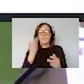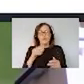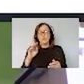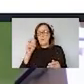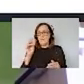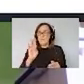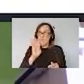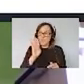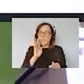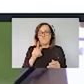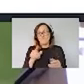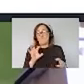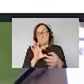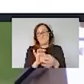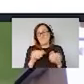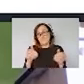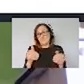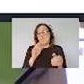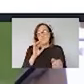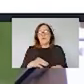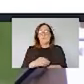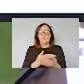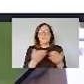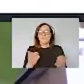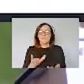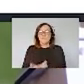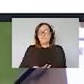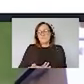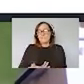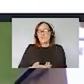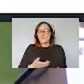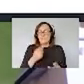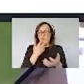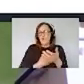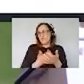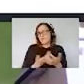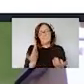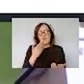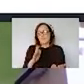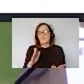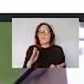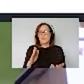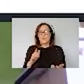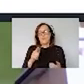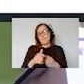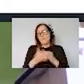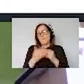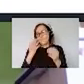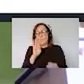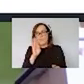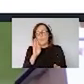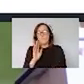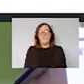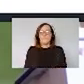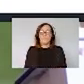podobne, w związku z czym możecie Państwo intuicyjnie z nich korzystać i bardzo, będzie pod to podobne.